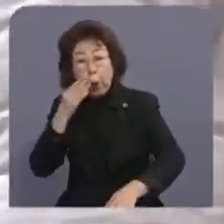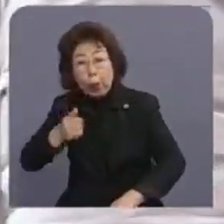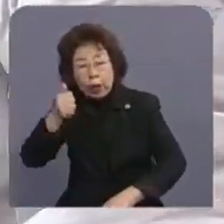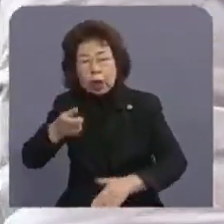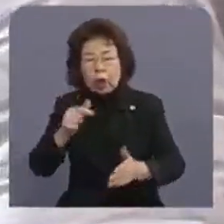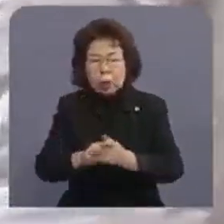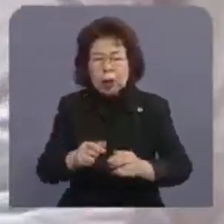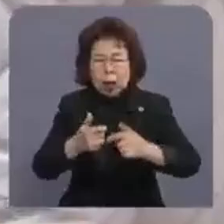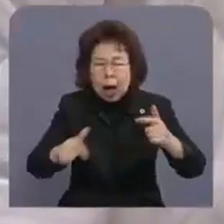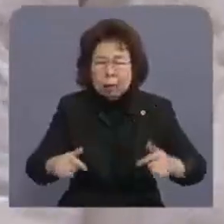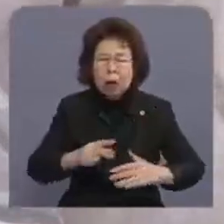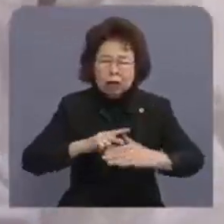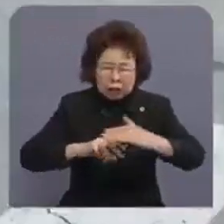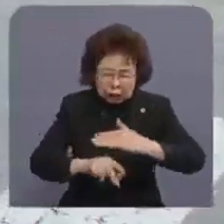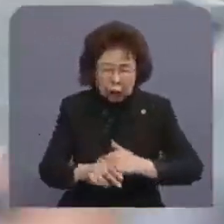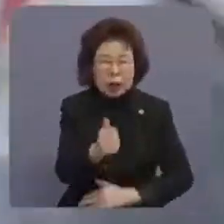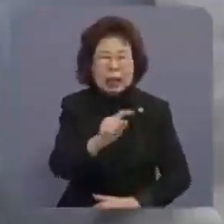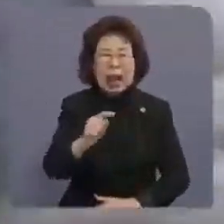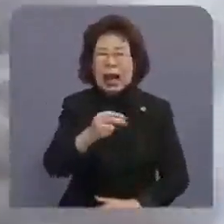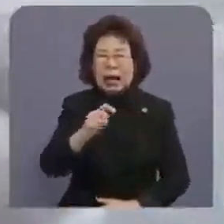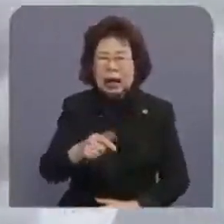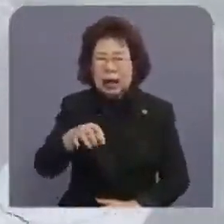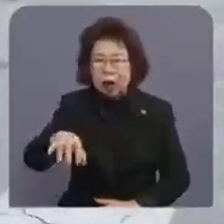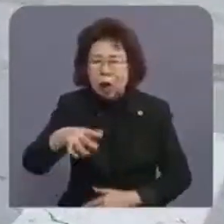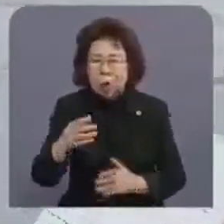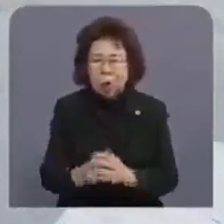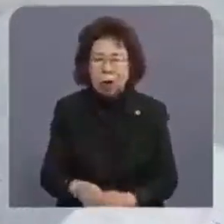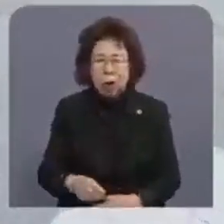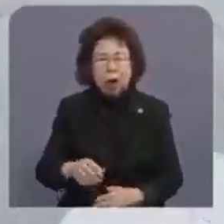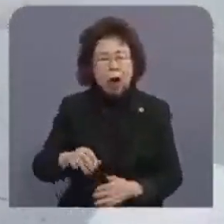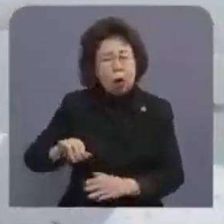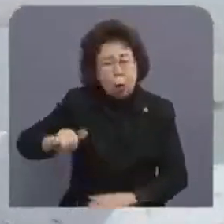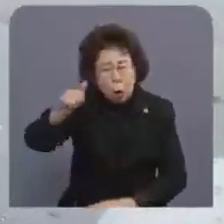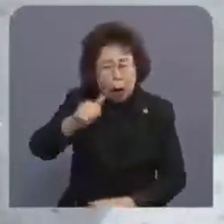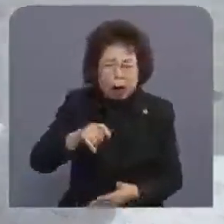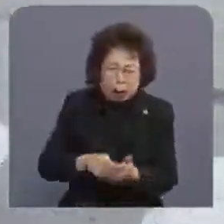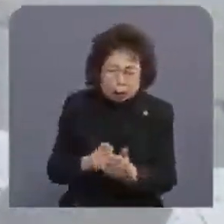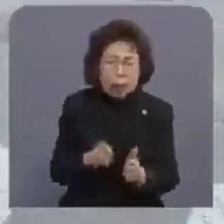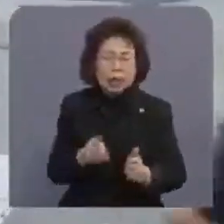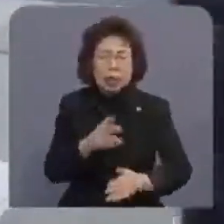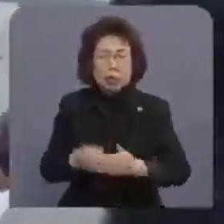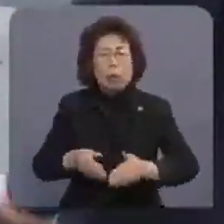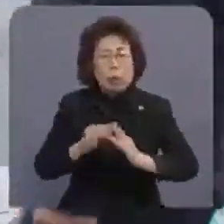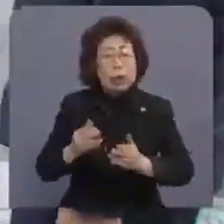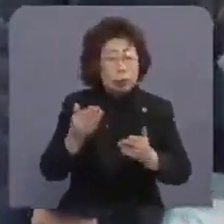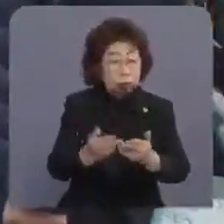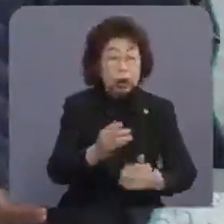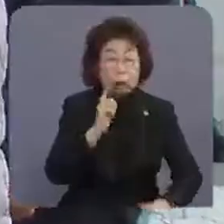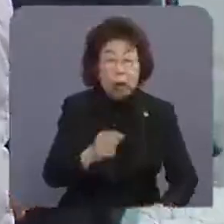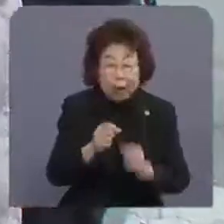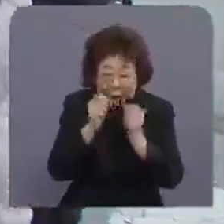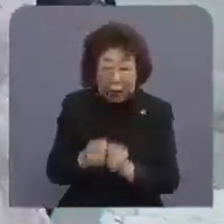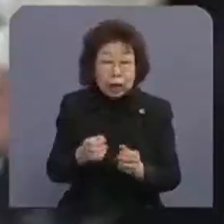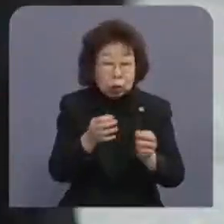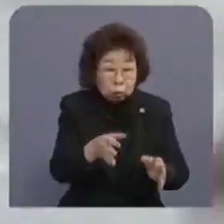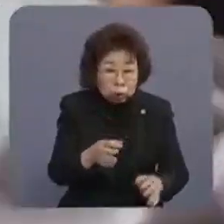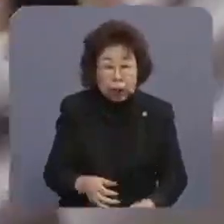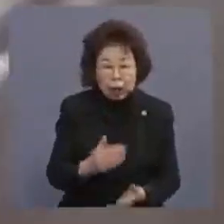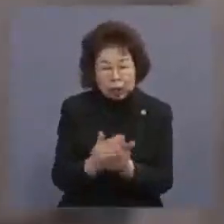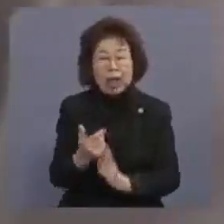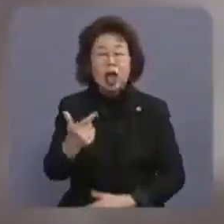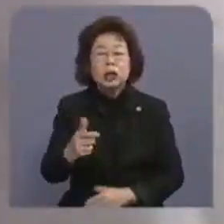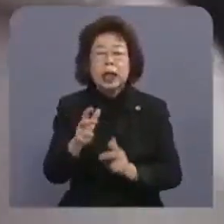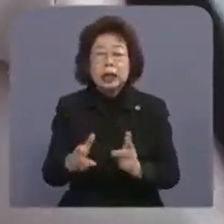공항 급행철도 유치, 터널 교량 건설 등을 공약에 포함했습니다. 민간 투자를 포함해 6개